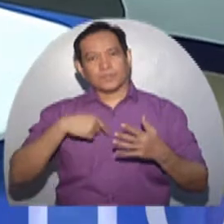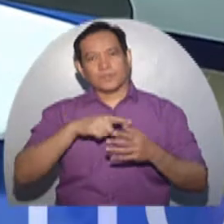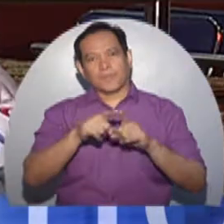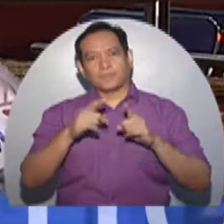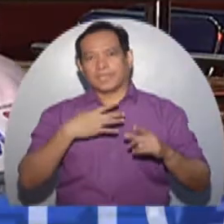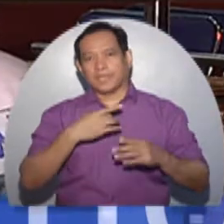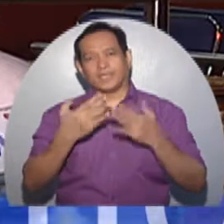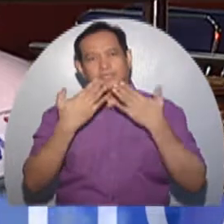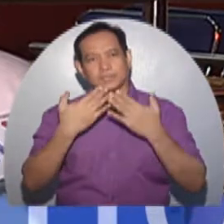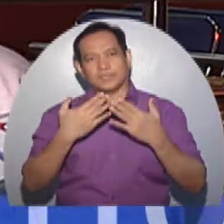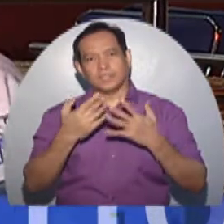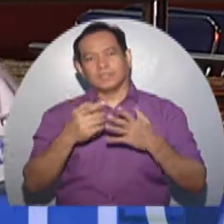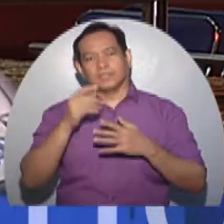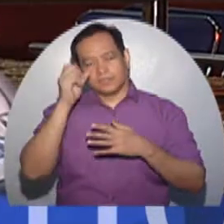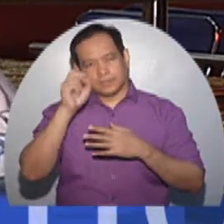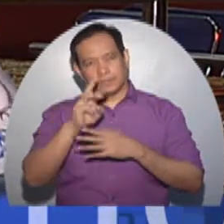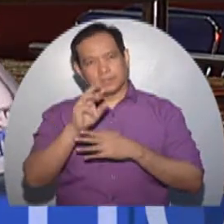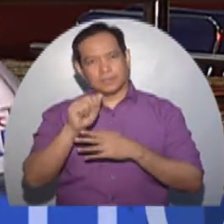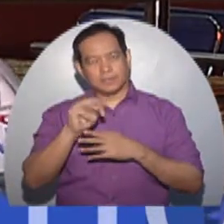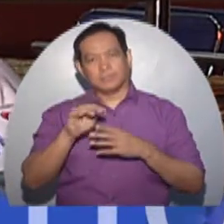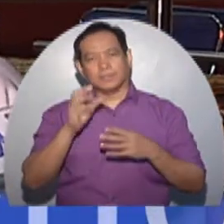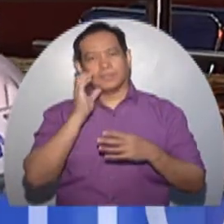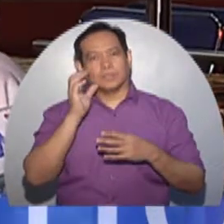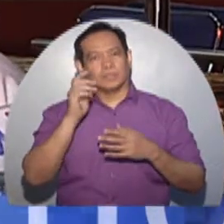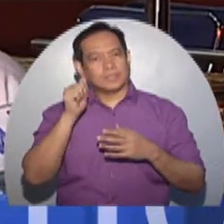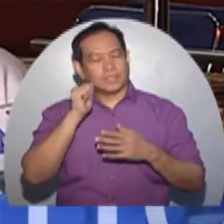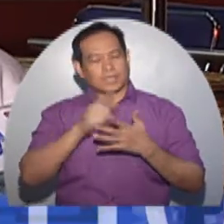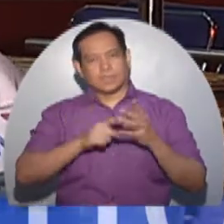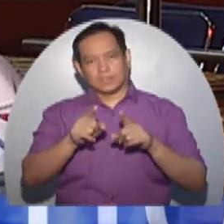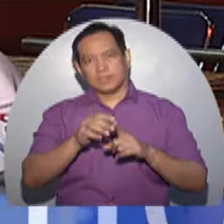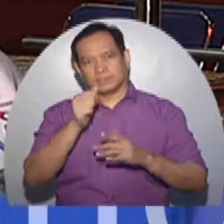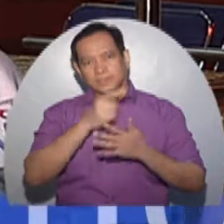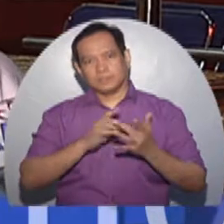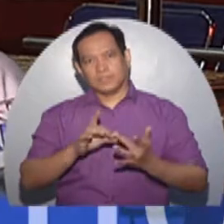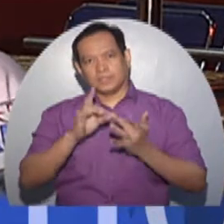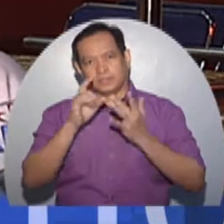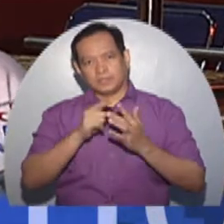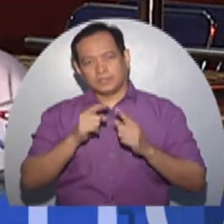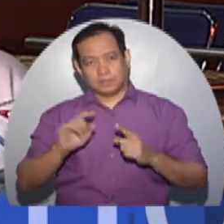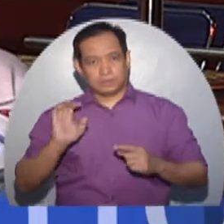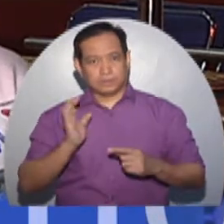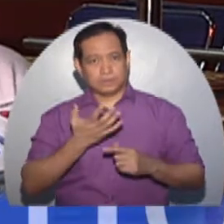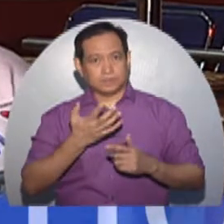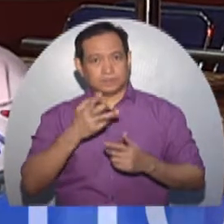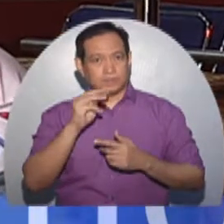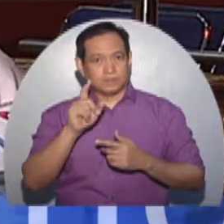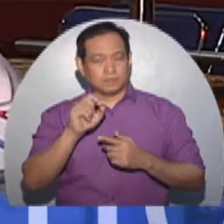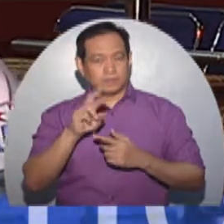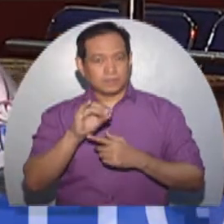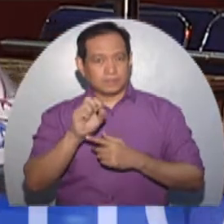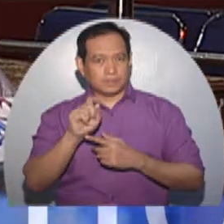particular, we'd like to thank Sir Ramon, Ma'am Connie, and most especially to